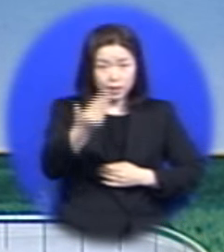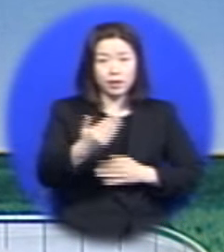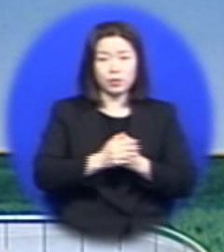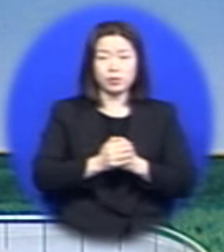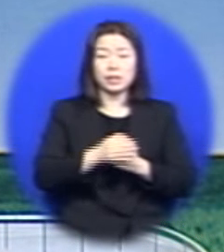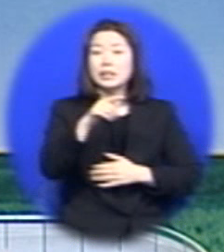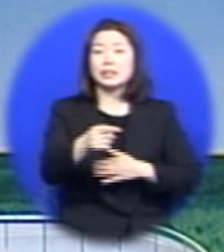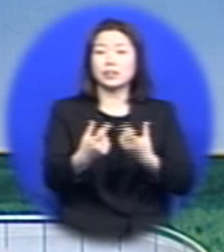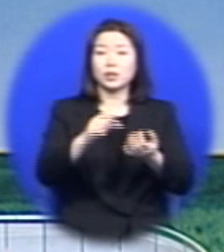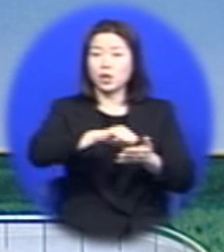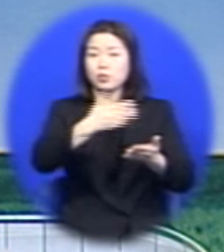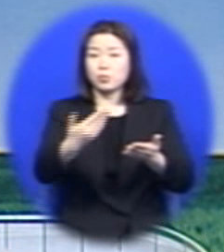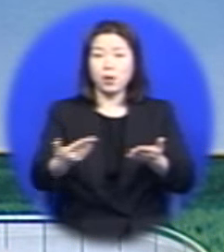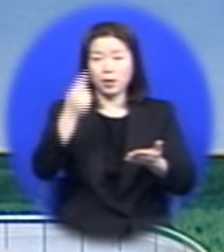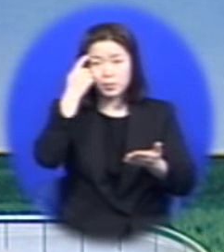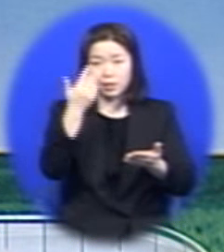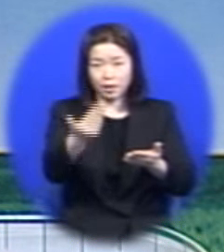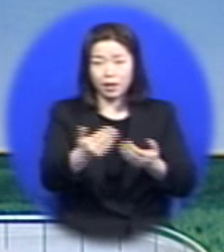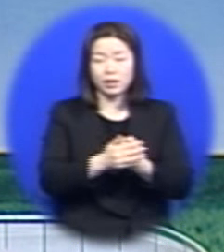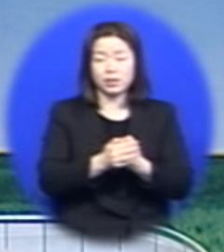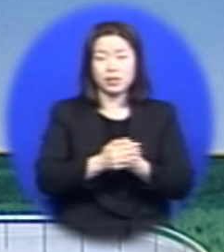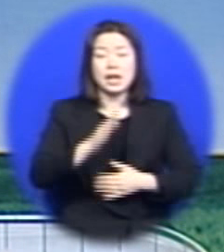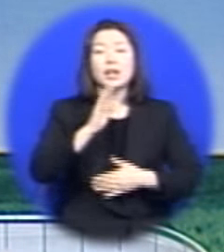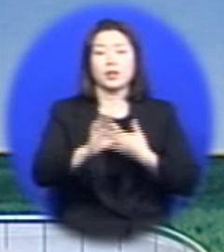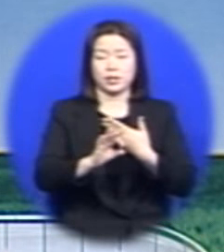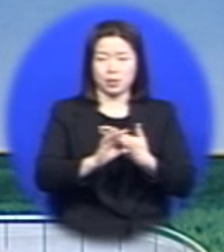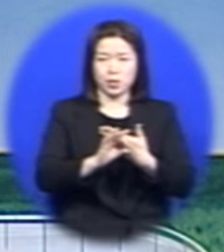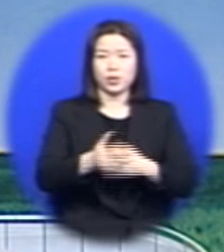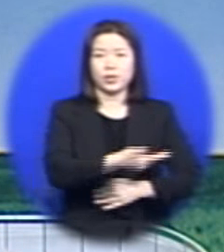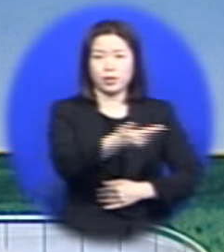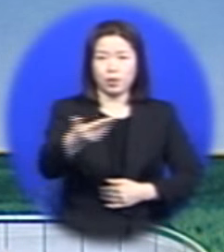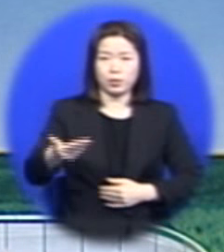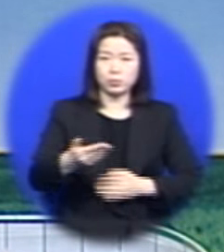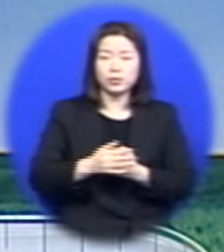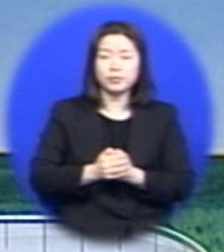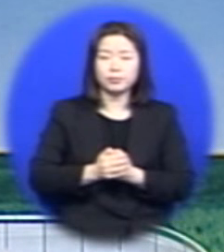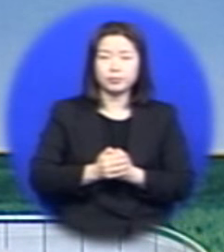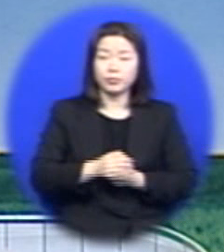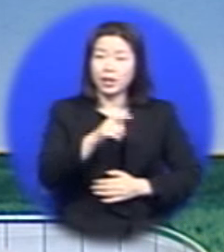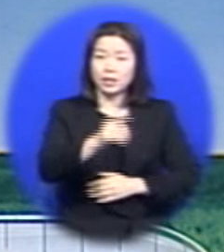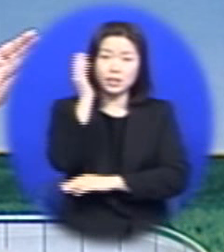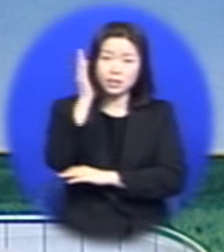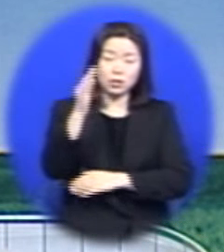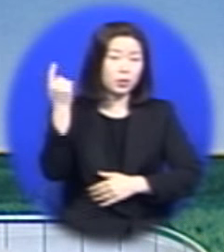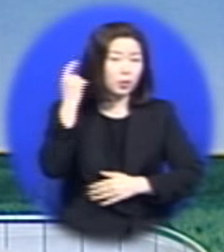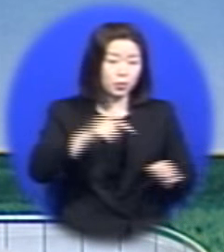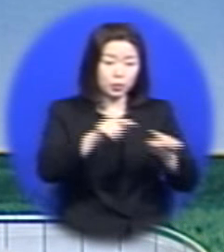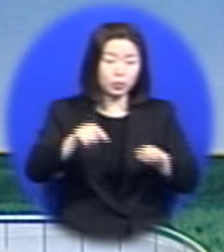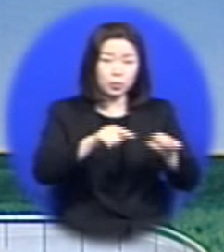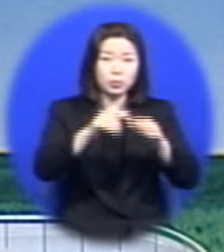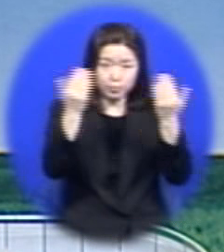그렇게 유명하단 말입니까? 그렇다면 여러분 한번 이 설교 녹음이 다 되어